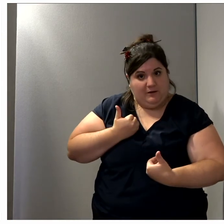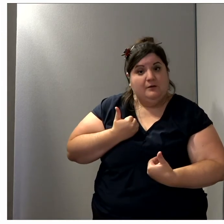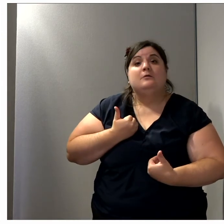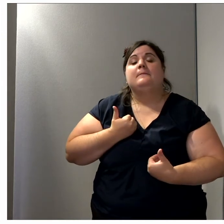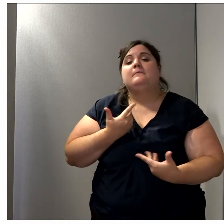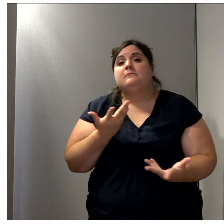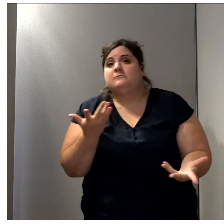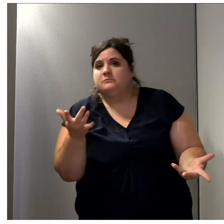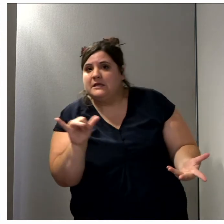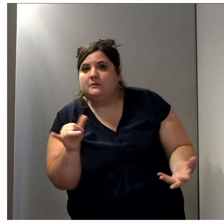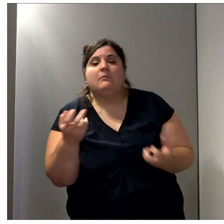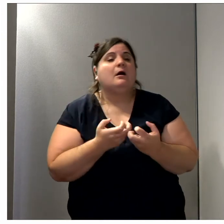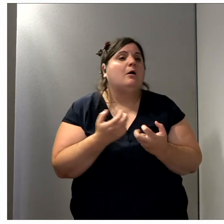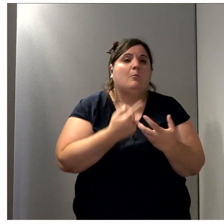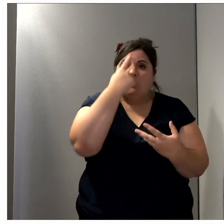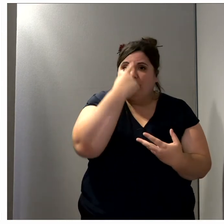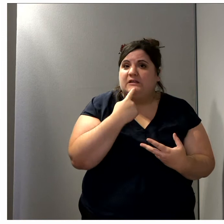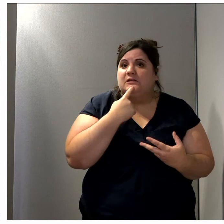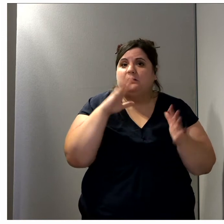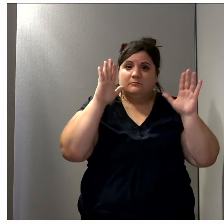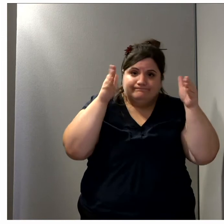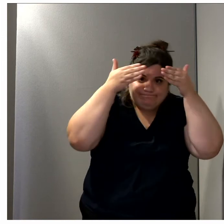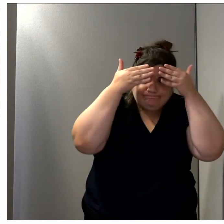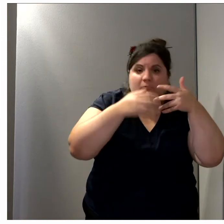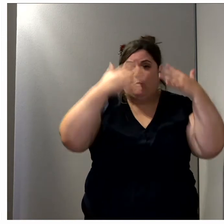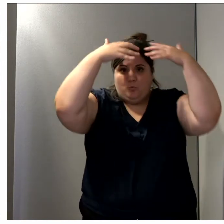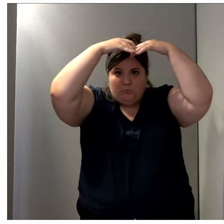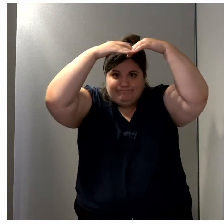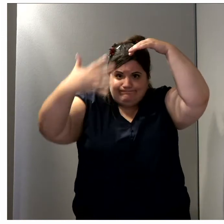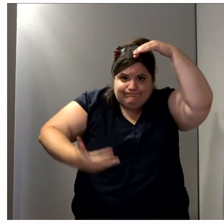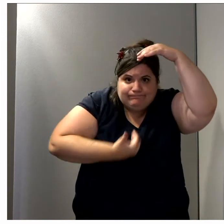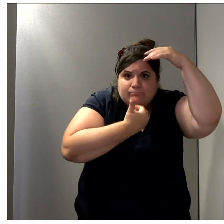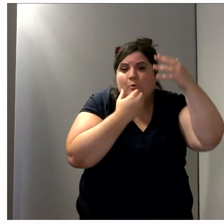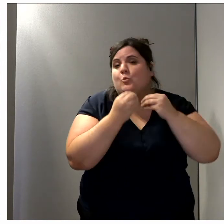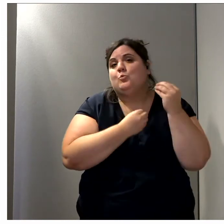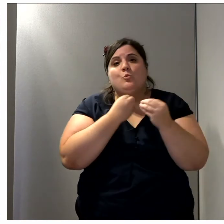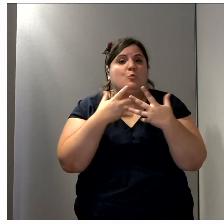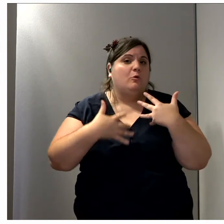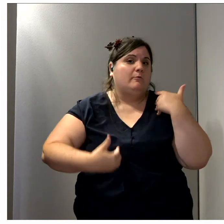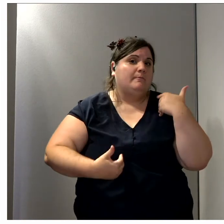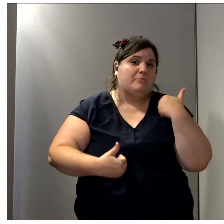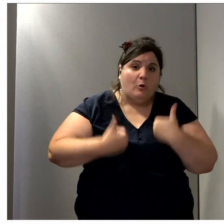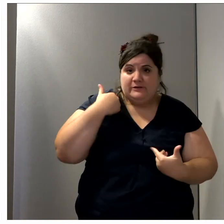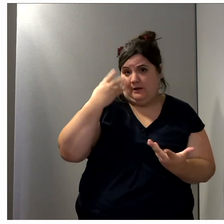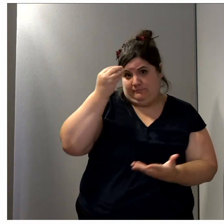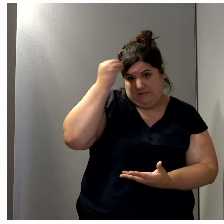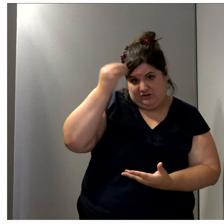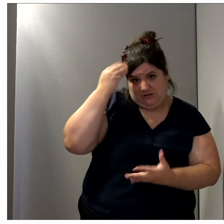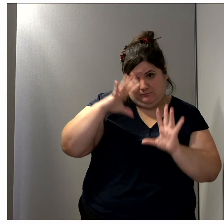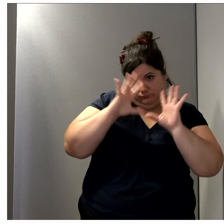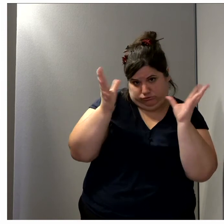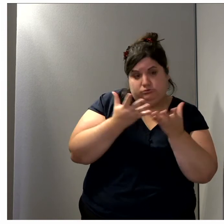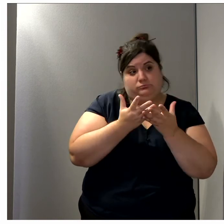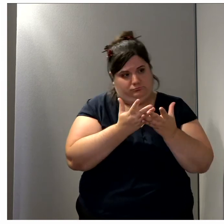personnes autistes, cérébro-lésées ou avec un handicap psychique. Ils ont pour but